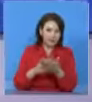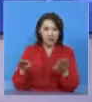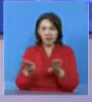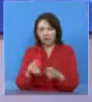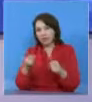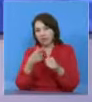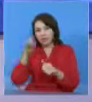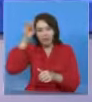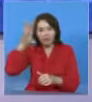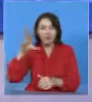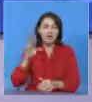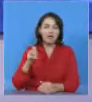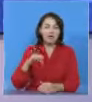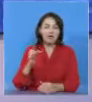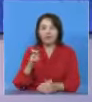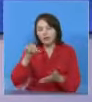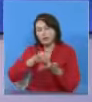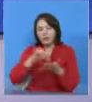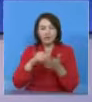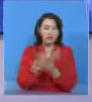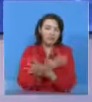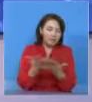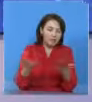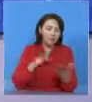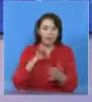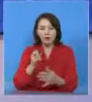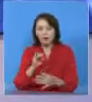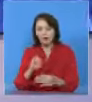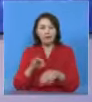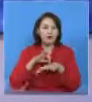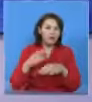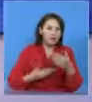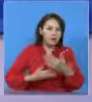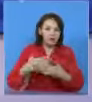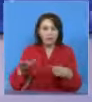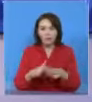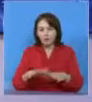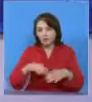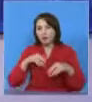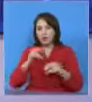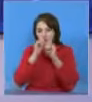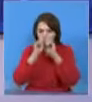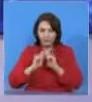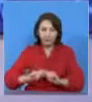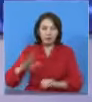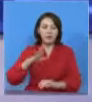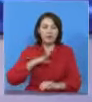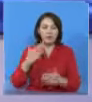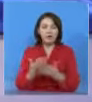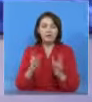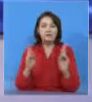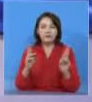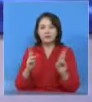есімі елге белгілі қаламгерлер қатысты. Түрлі жанрда қалам тербеп жүргендердің бірқатары арнайы сыйлыққа ие болды. Олар